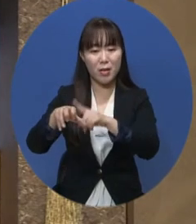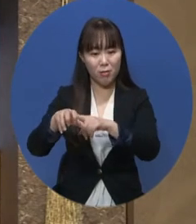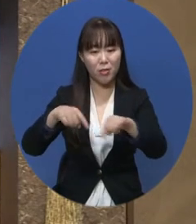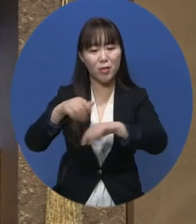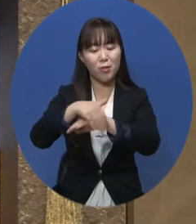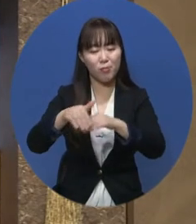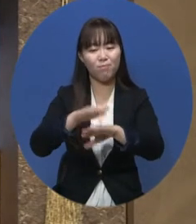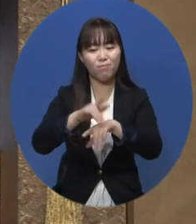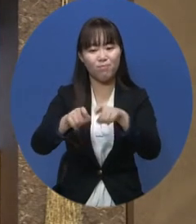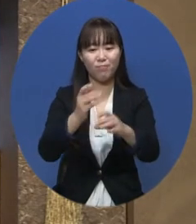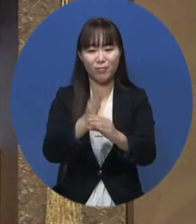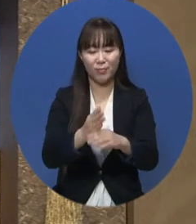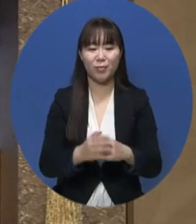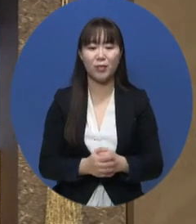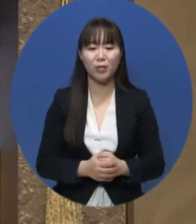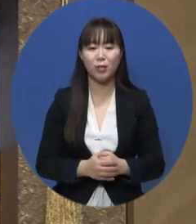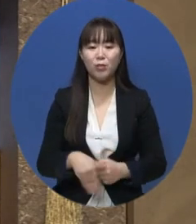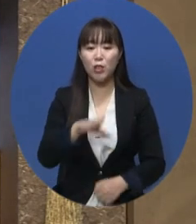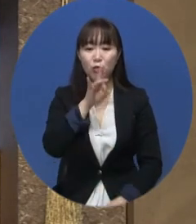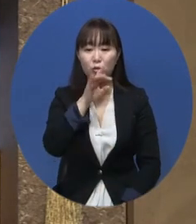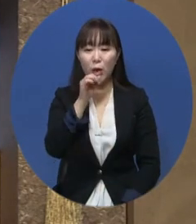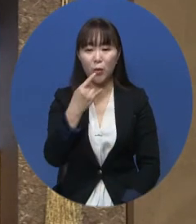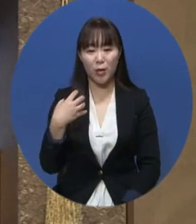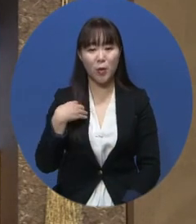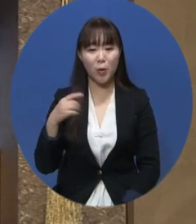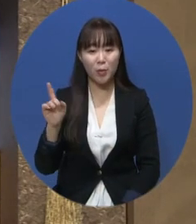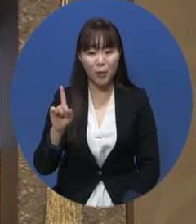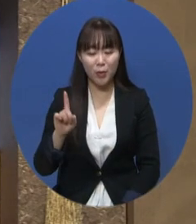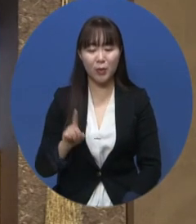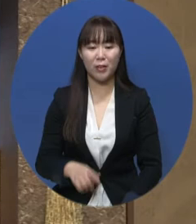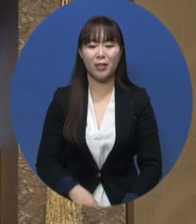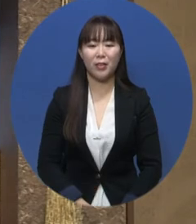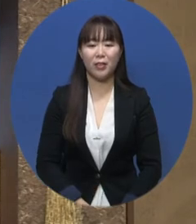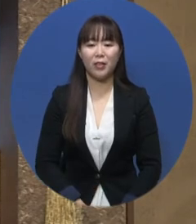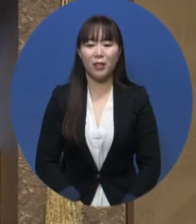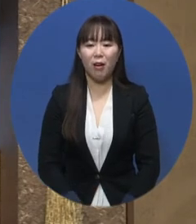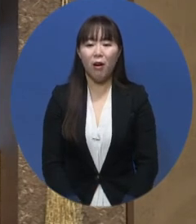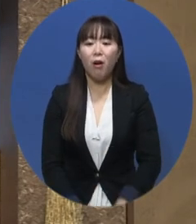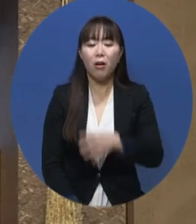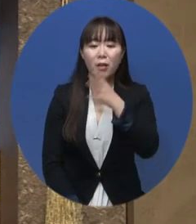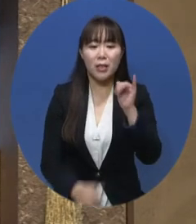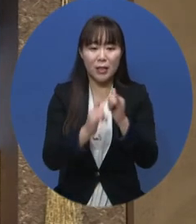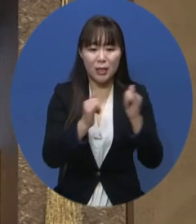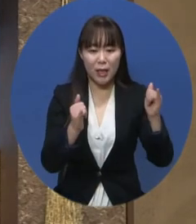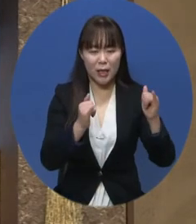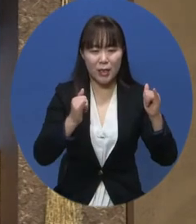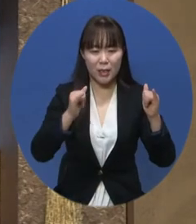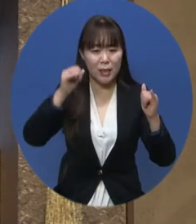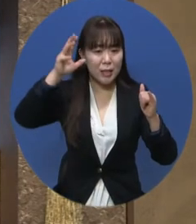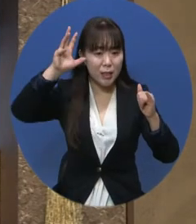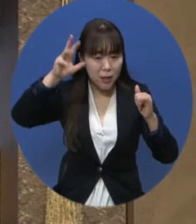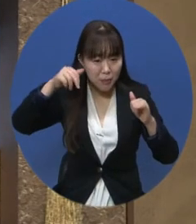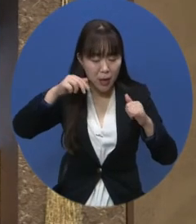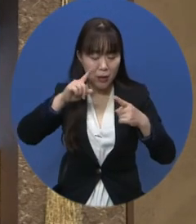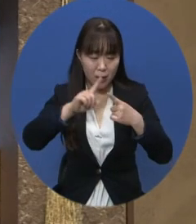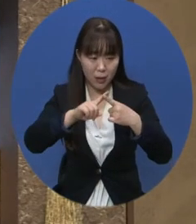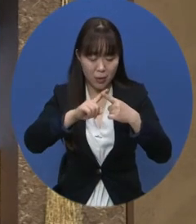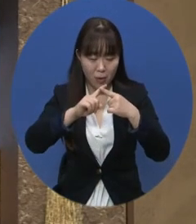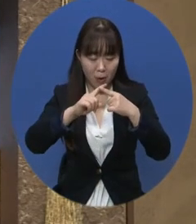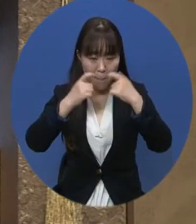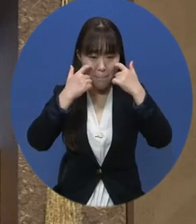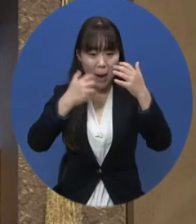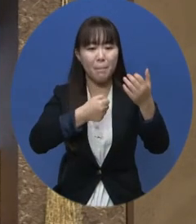있습니다. 저희 중앙회는 이제 어떤 역할을 하고 있냐면 네. 그 어르신들을 치매가